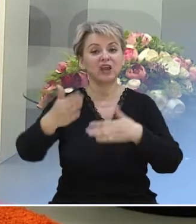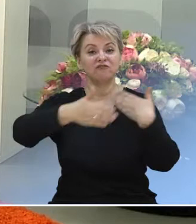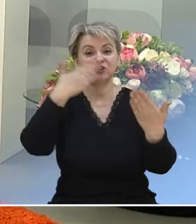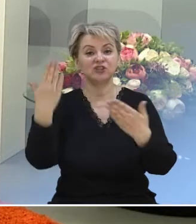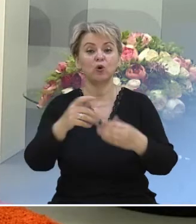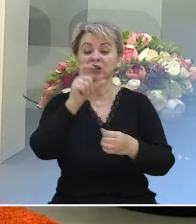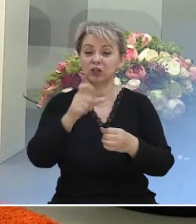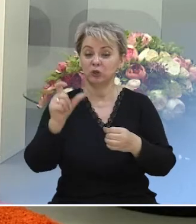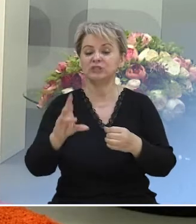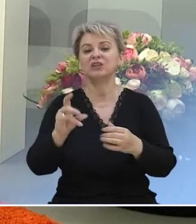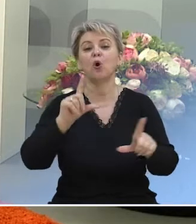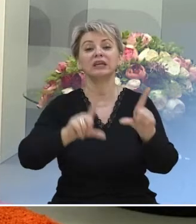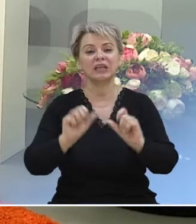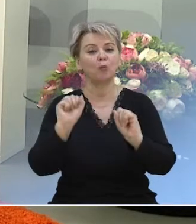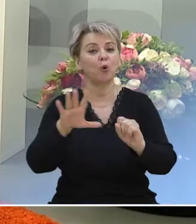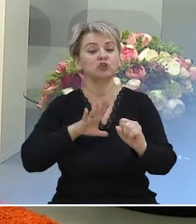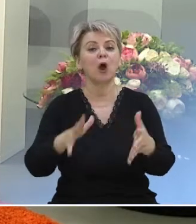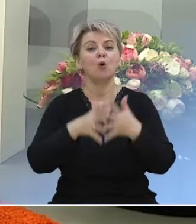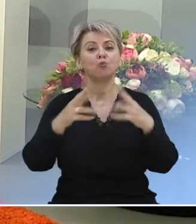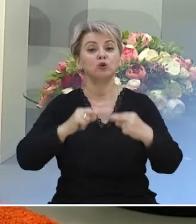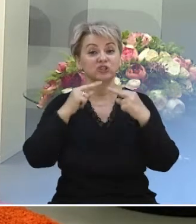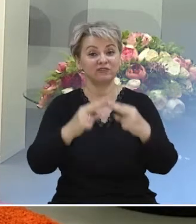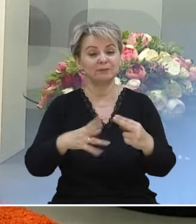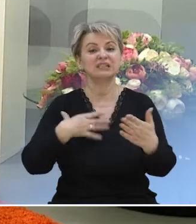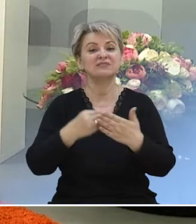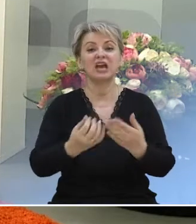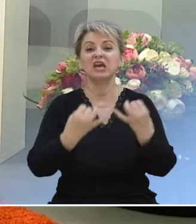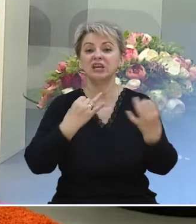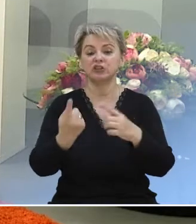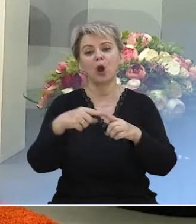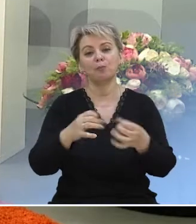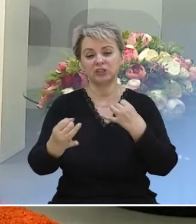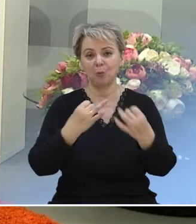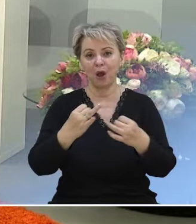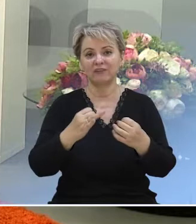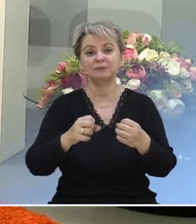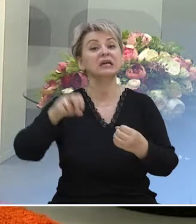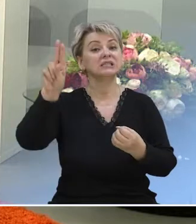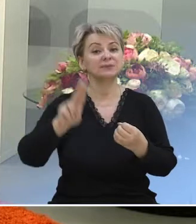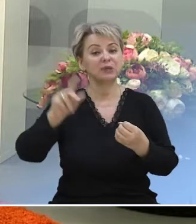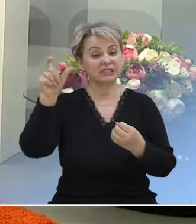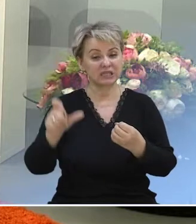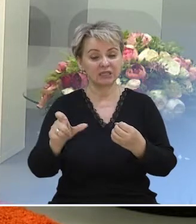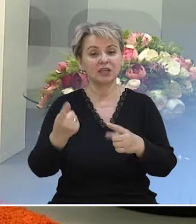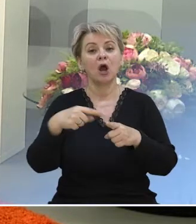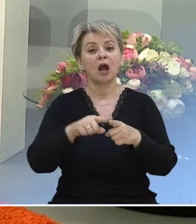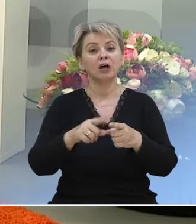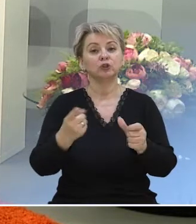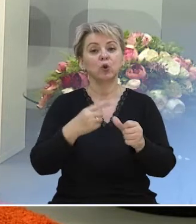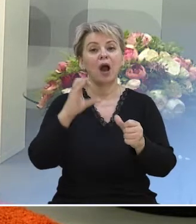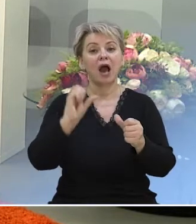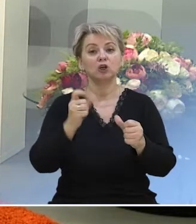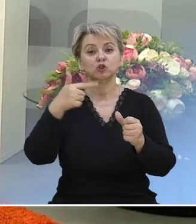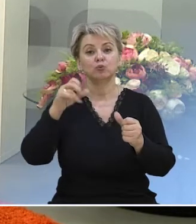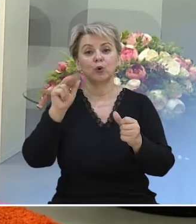вокруг нее веселые заводные коллеги, но иногда, возможно, нужно больше внимания уделить своей речи, и мы сейчас об этом поговорим со специалистом.